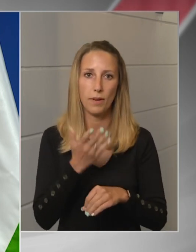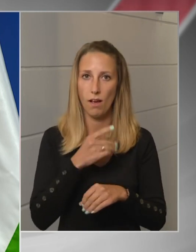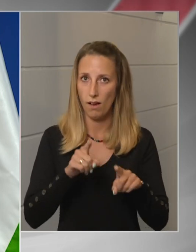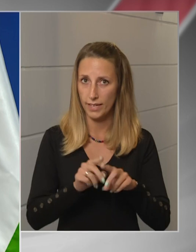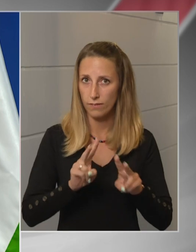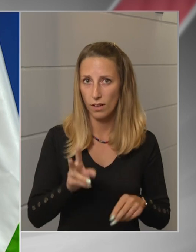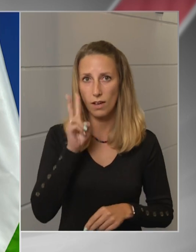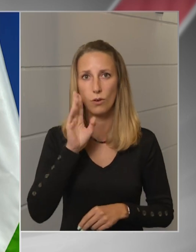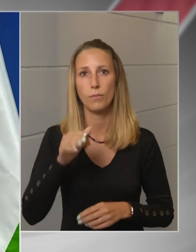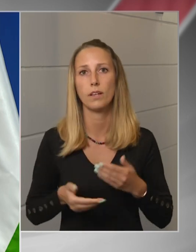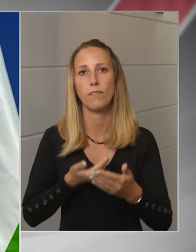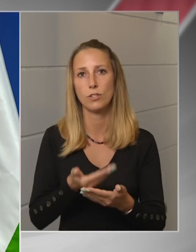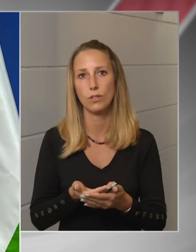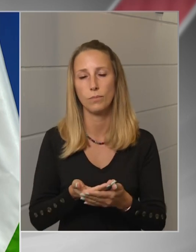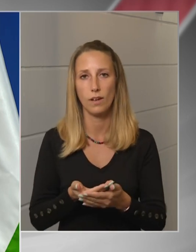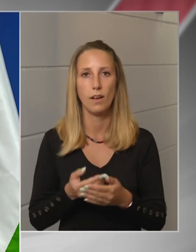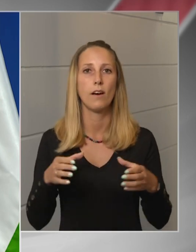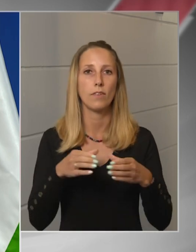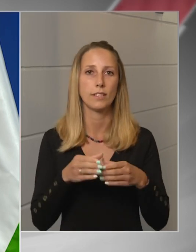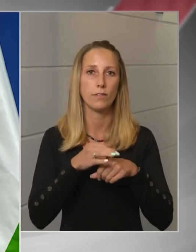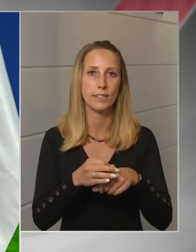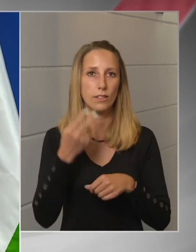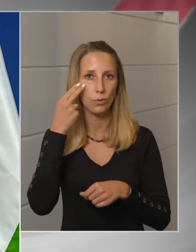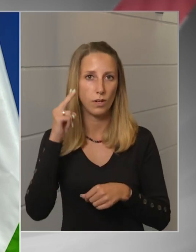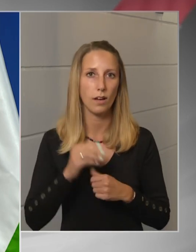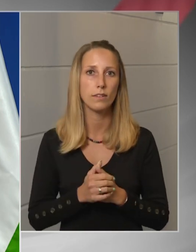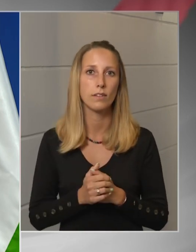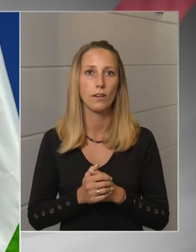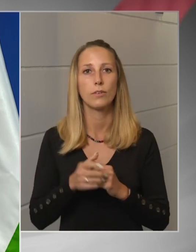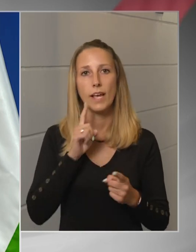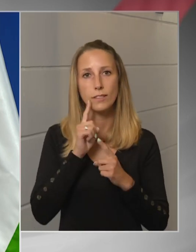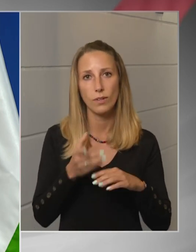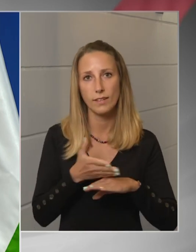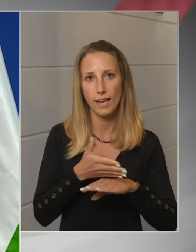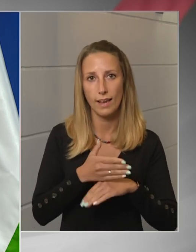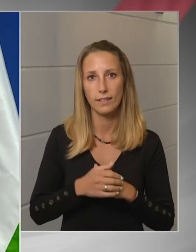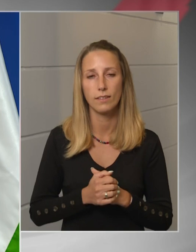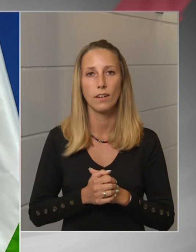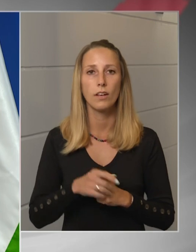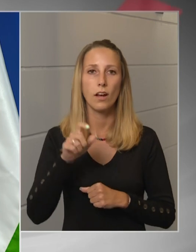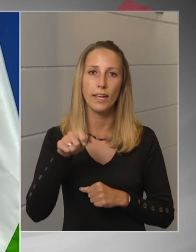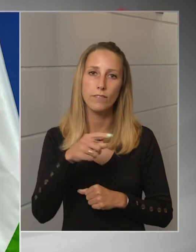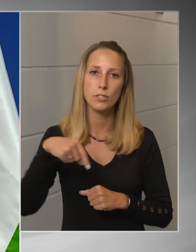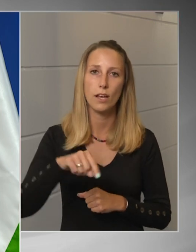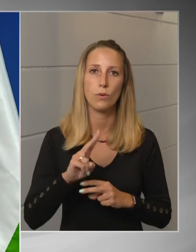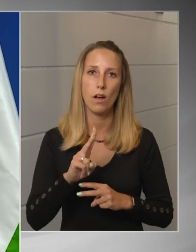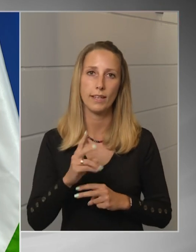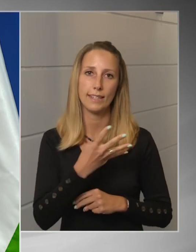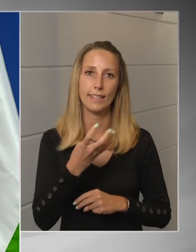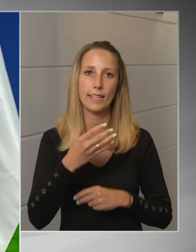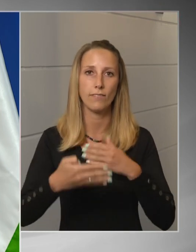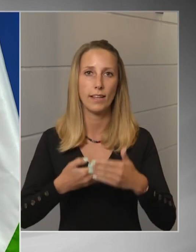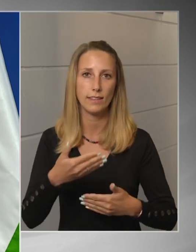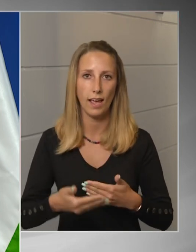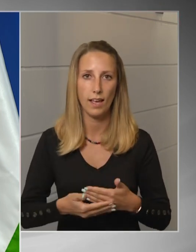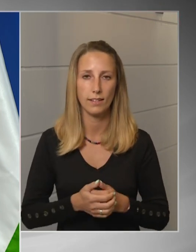majd javaslom Kocsis frakcióvezető úrnak, hogy a frakciódés elején játsszuk le, hogy azok a képviselők, akik négy évente